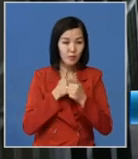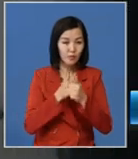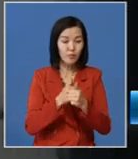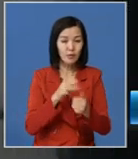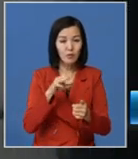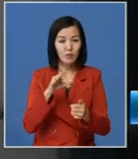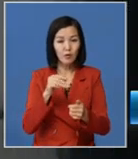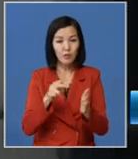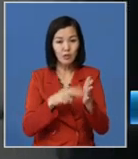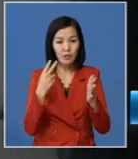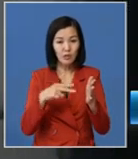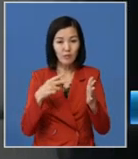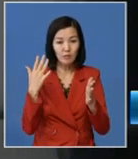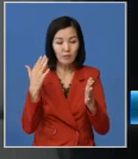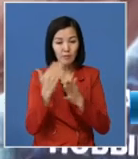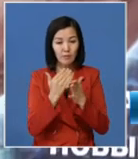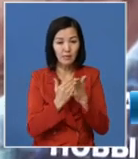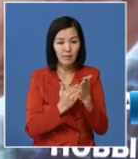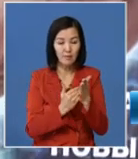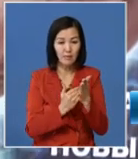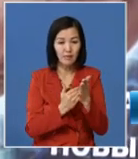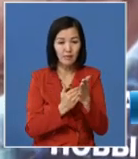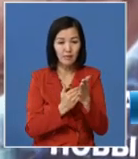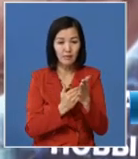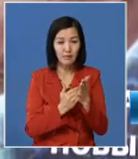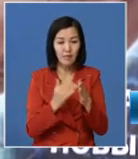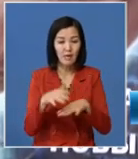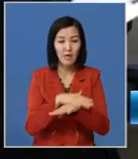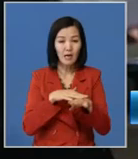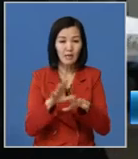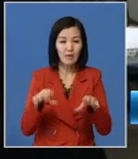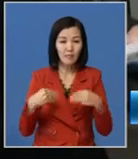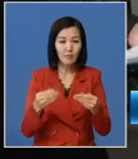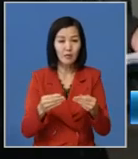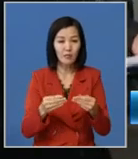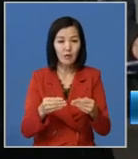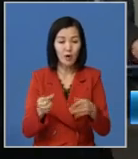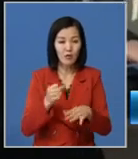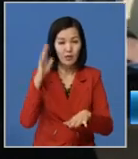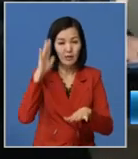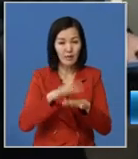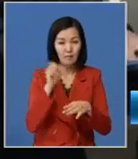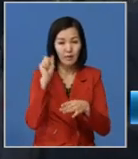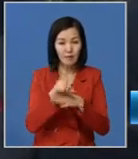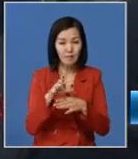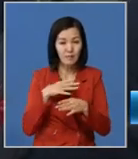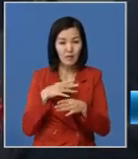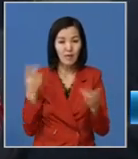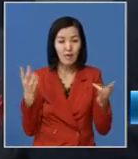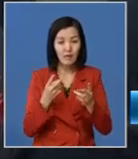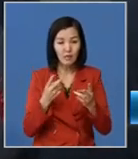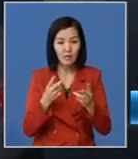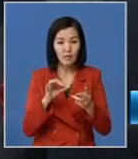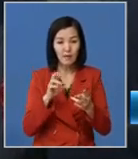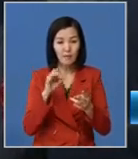үйлерді 7-20-25 бағдарламасы аясында ел игілігіне беруді аудан әкіміне міндеттеді. Қажет жағдайда